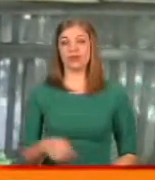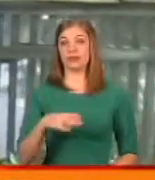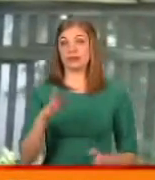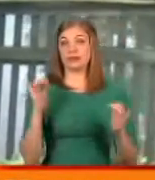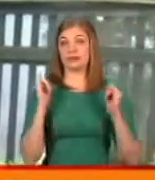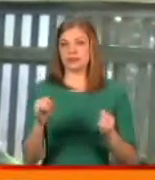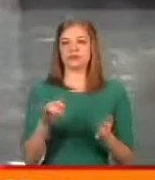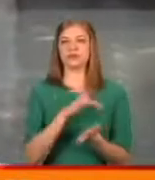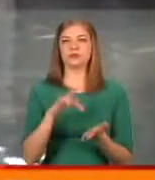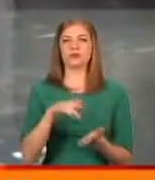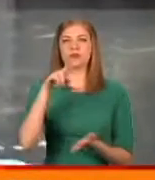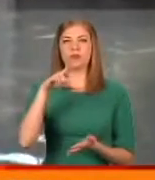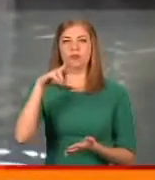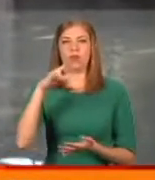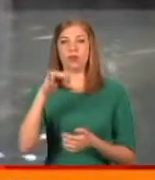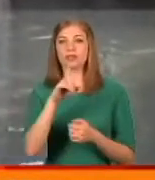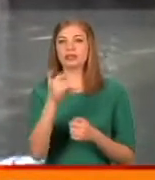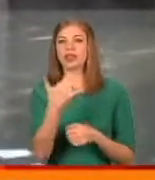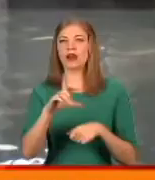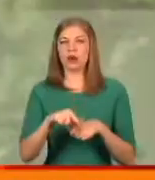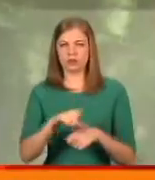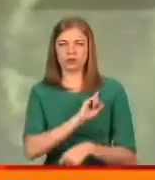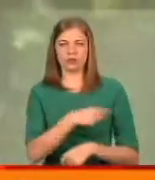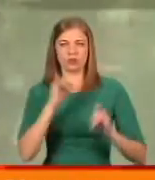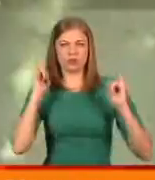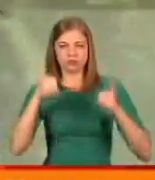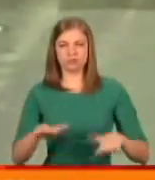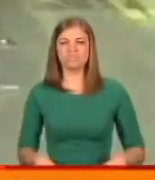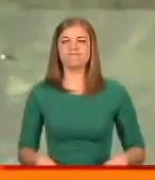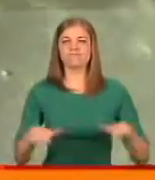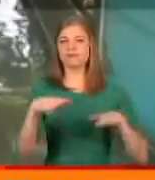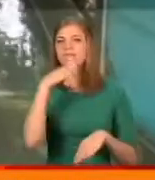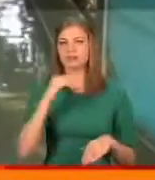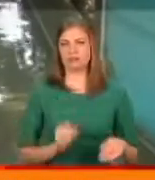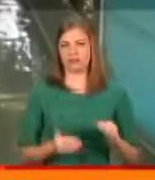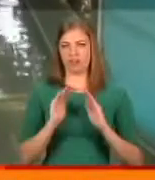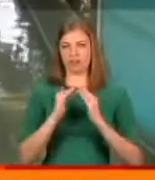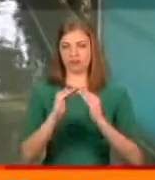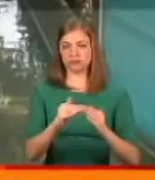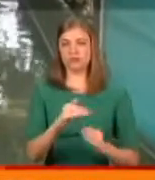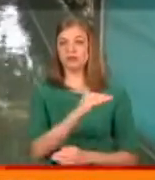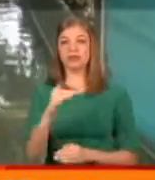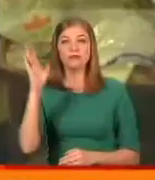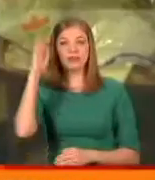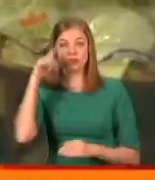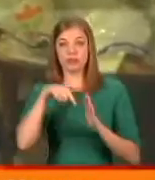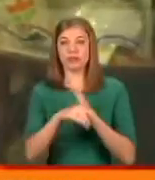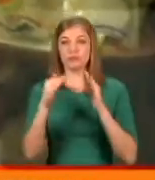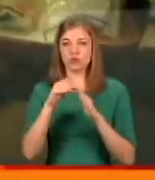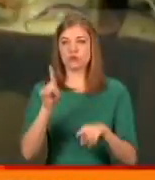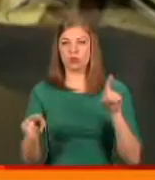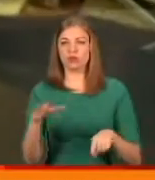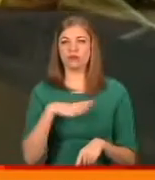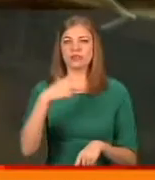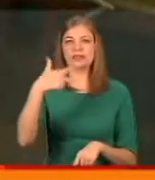Непереливки були в містечку Пологи. Всього за кілька годин потужна злива затопила й сотню приватних обійсть. Рівень води в будинках подекуди